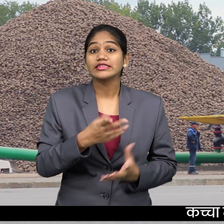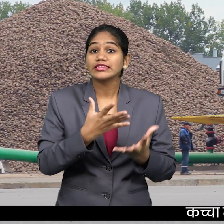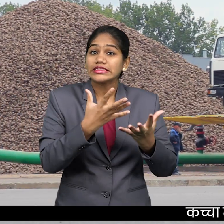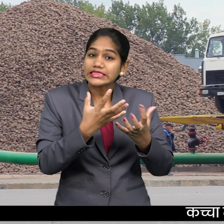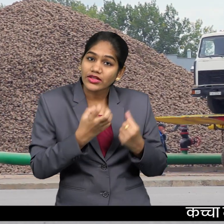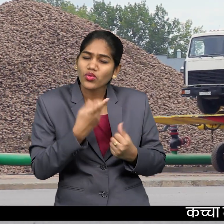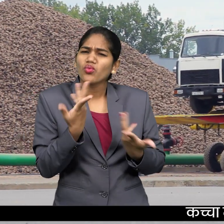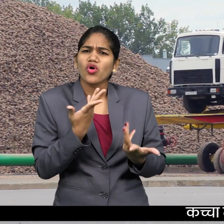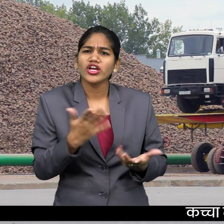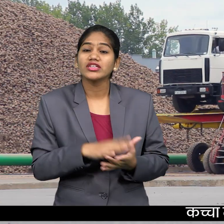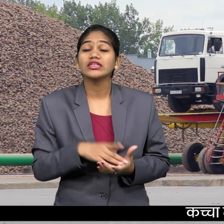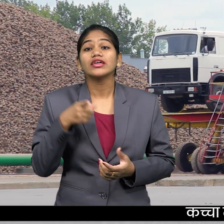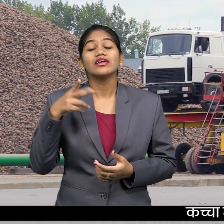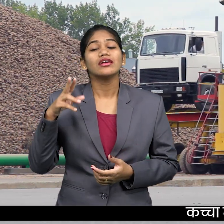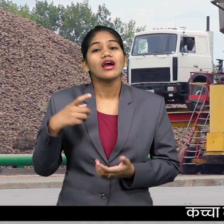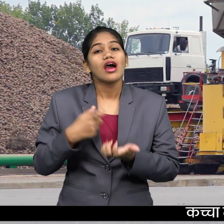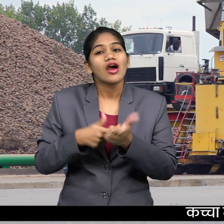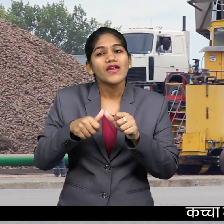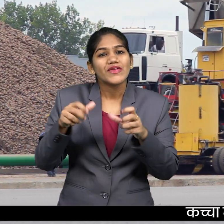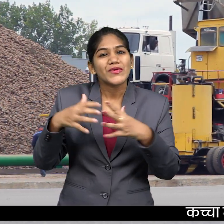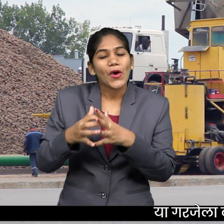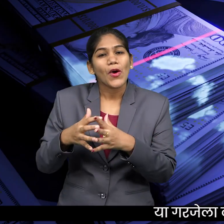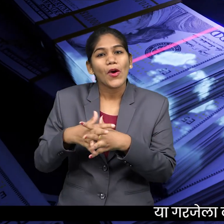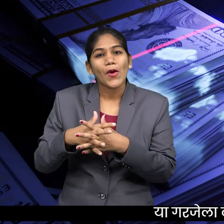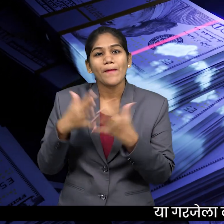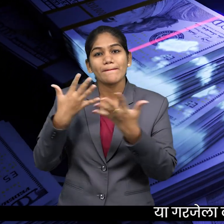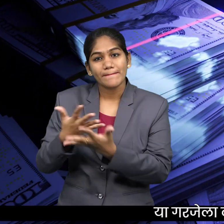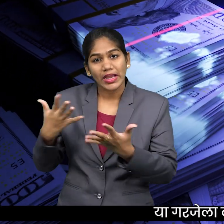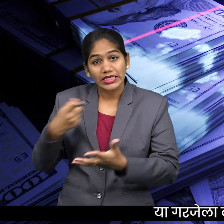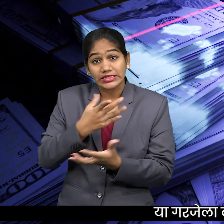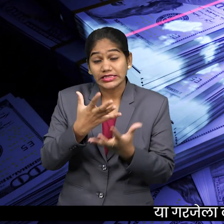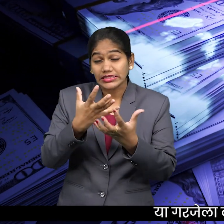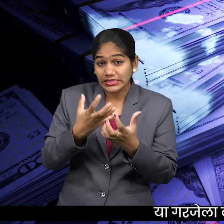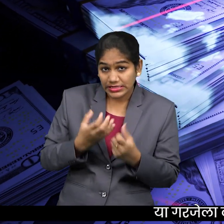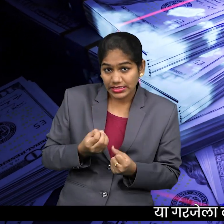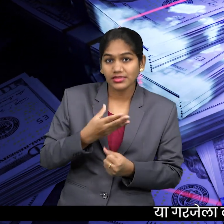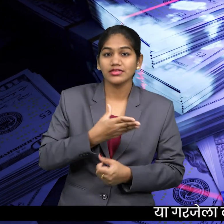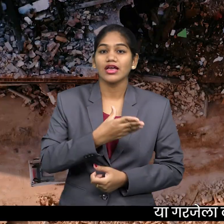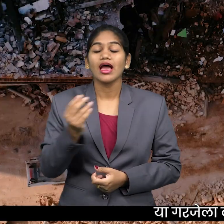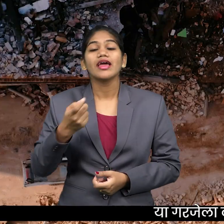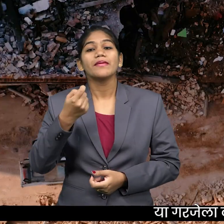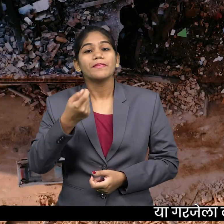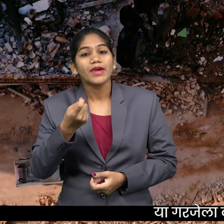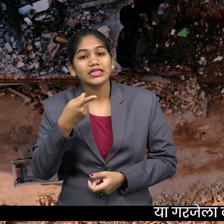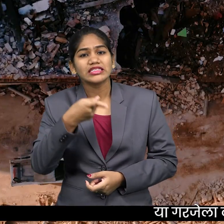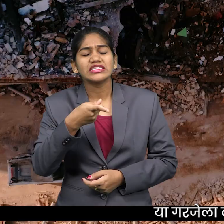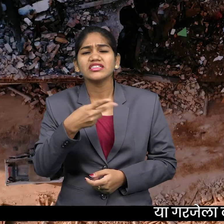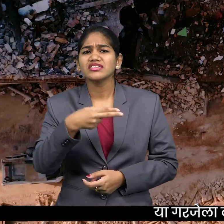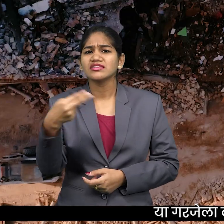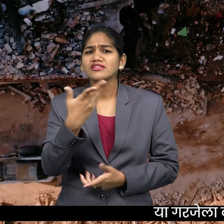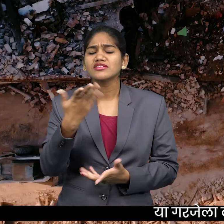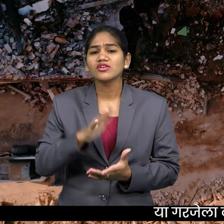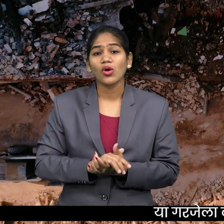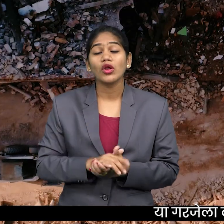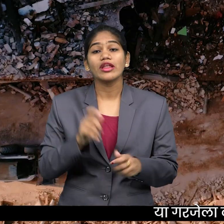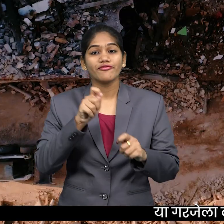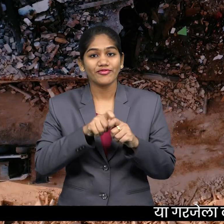कच्चा माल आणि पैशाच्या या गरजेला वर्किंग कॅपिटल म्हणतात.